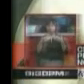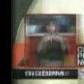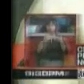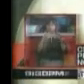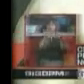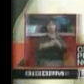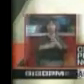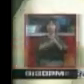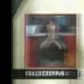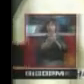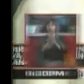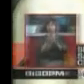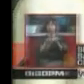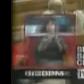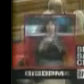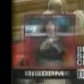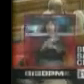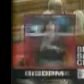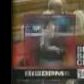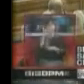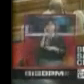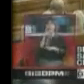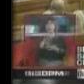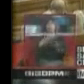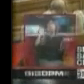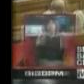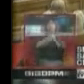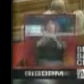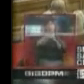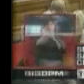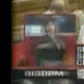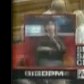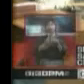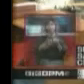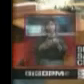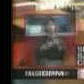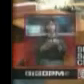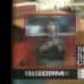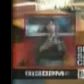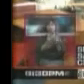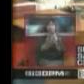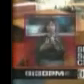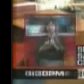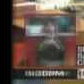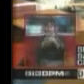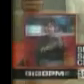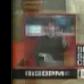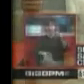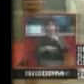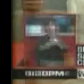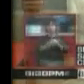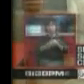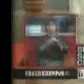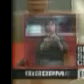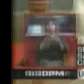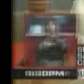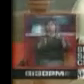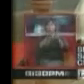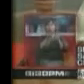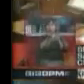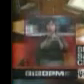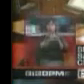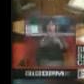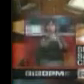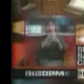konstitusyon. Pero giit ni Enrile, hindi pagrerebisa ng buong saligang batas ang kanilang gagawin, kundi pag-amyenda lang ng mahalagang probisyon tungkol sa